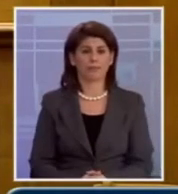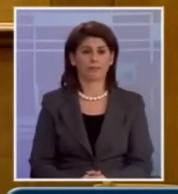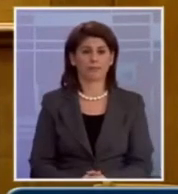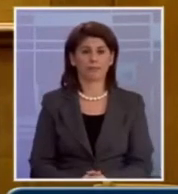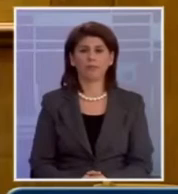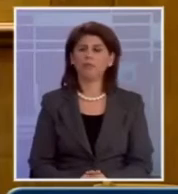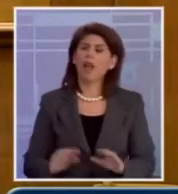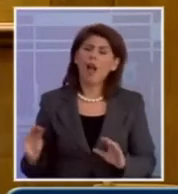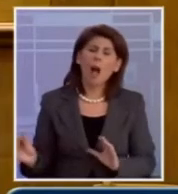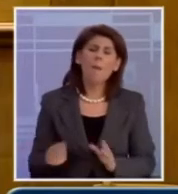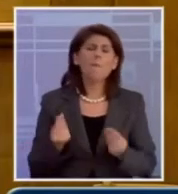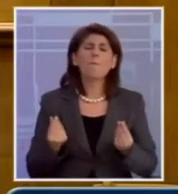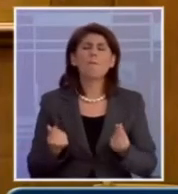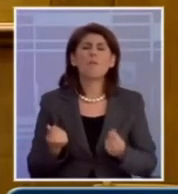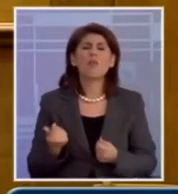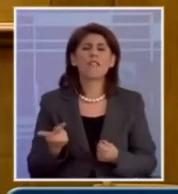πού θα βρούμε τα χρήματα.